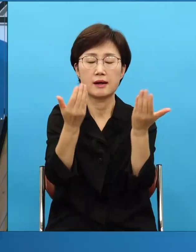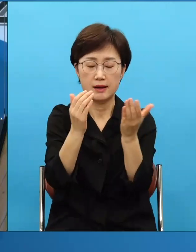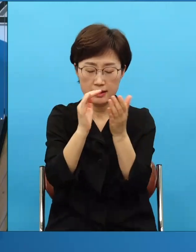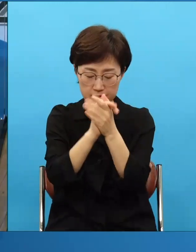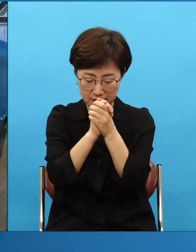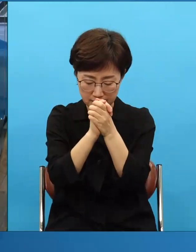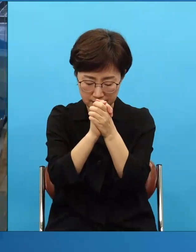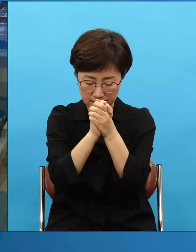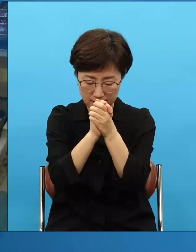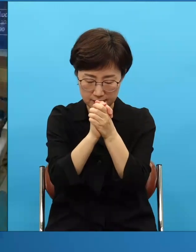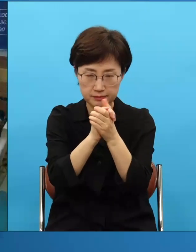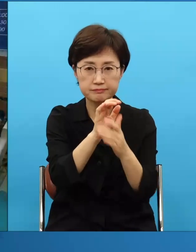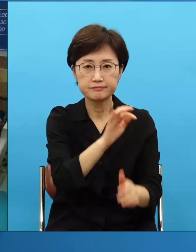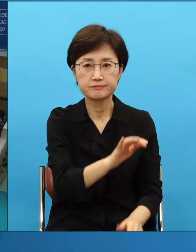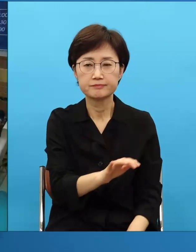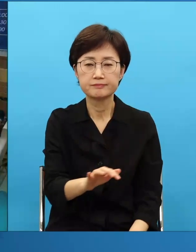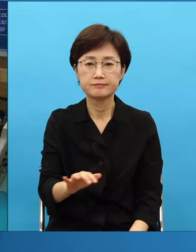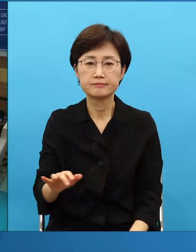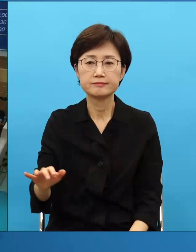아멘.